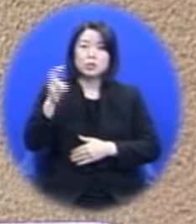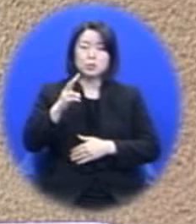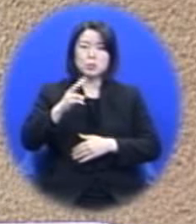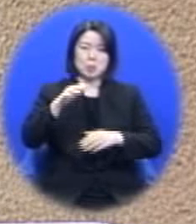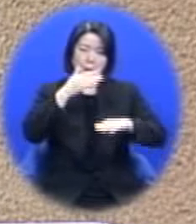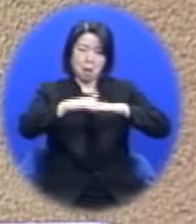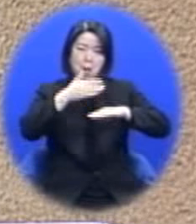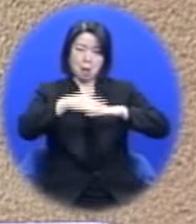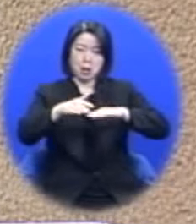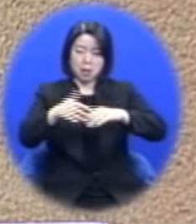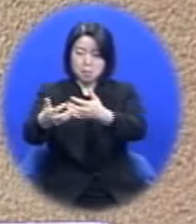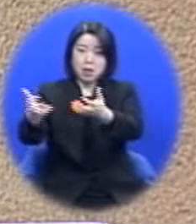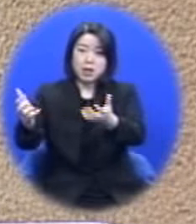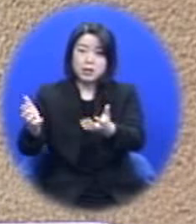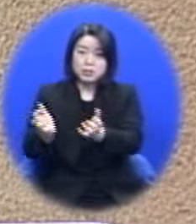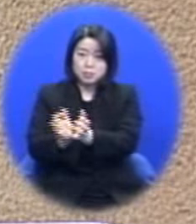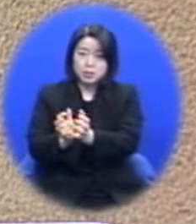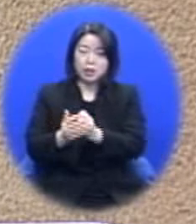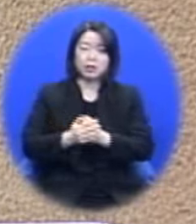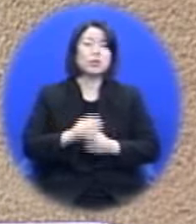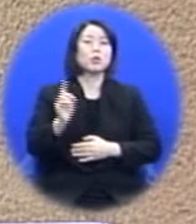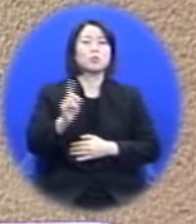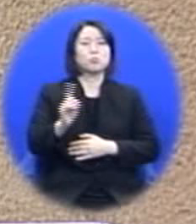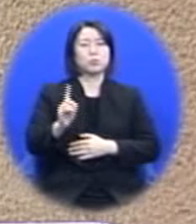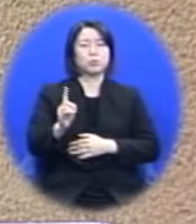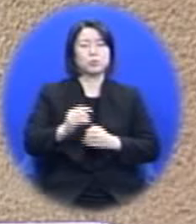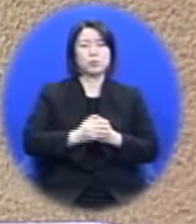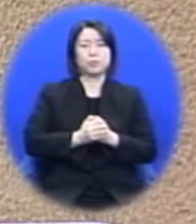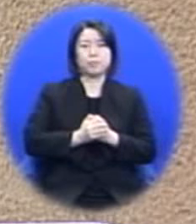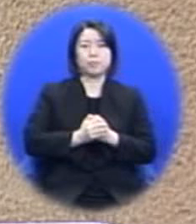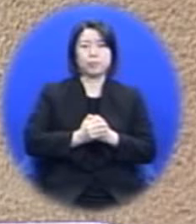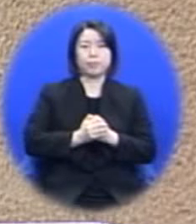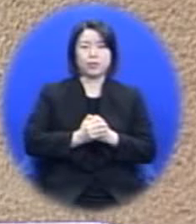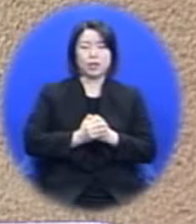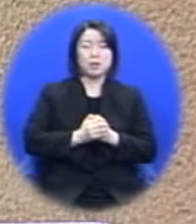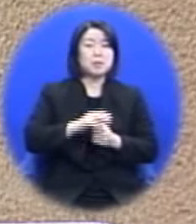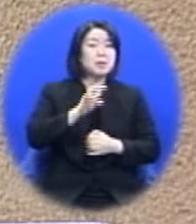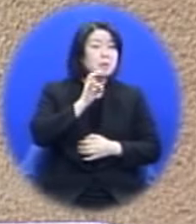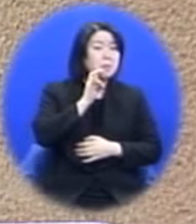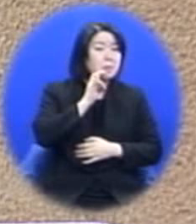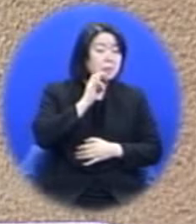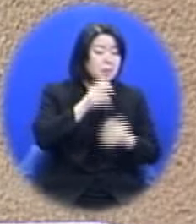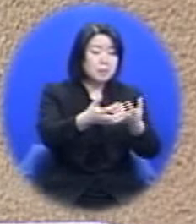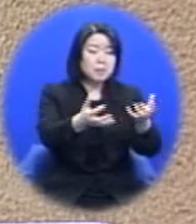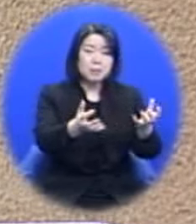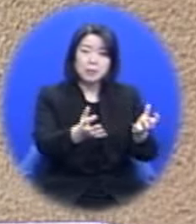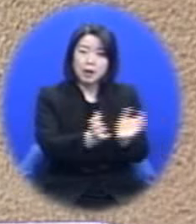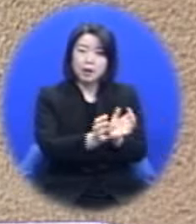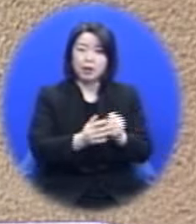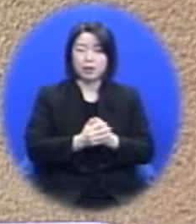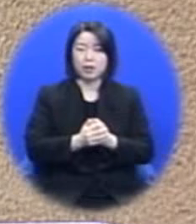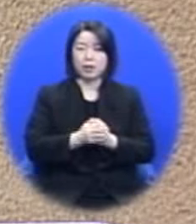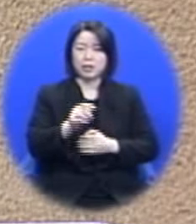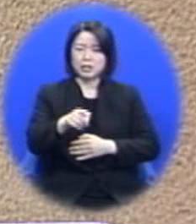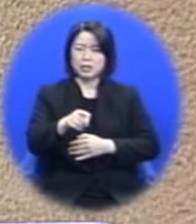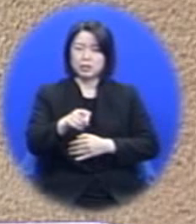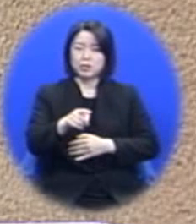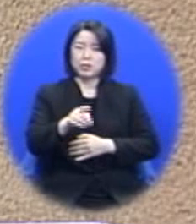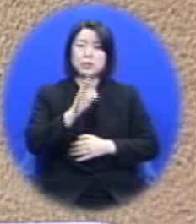깡패들의 집단, 무슨 뭐 사창가, 이건 정말 악의